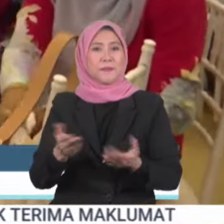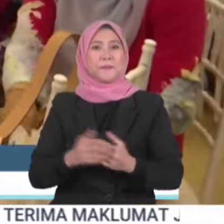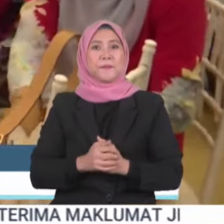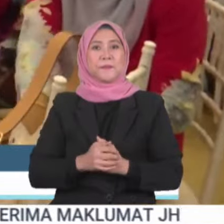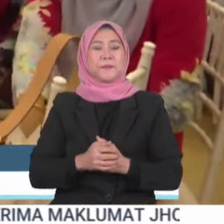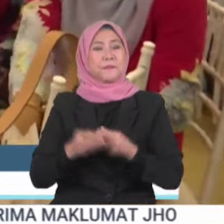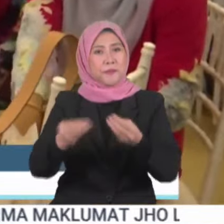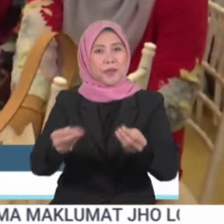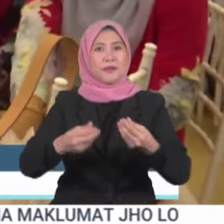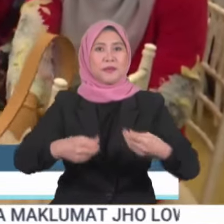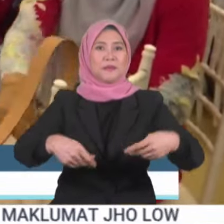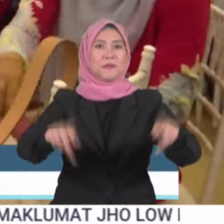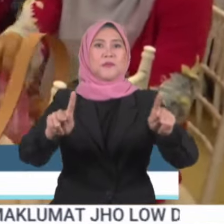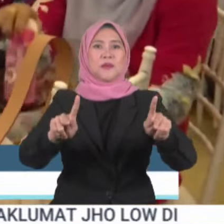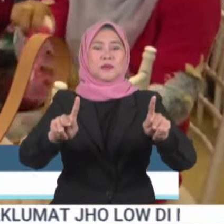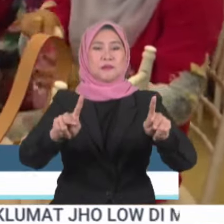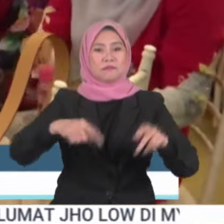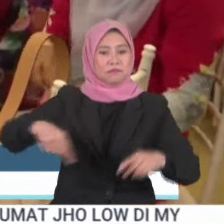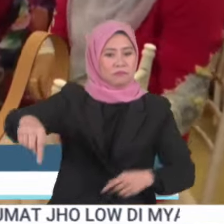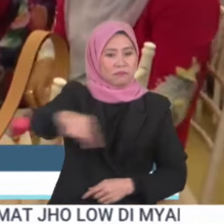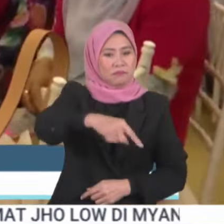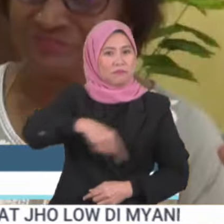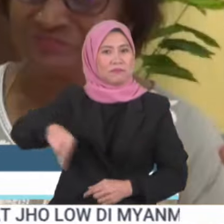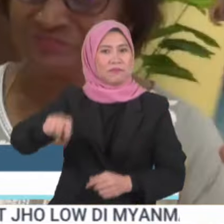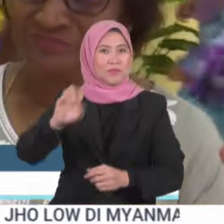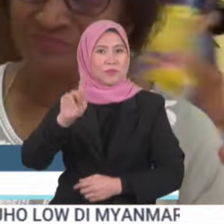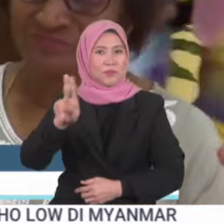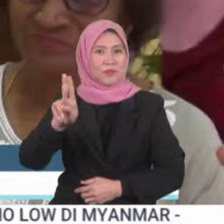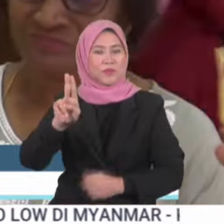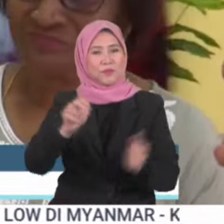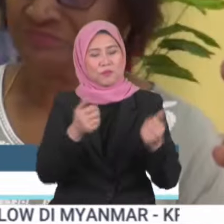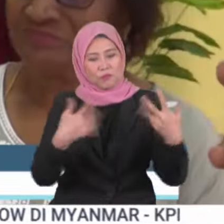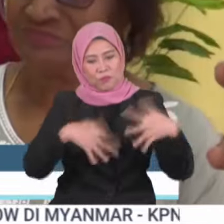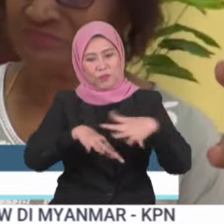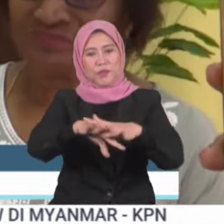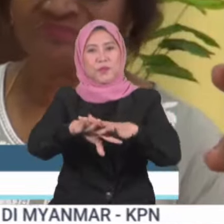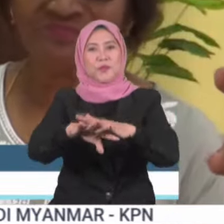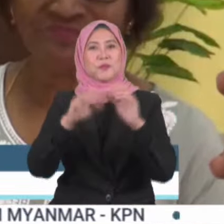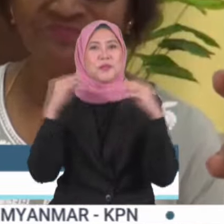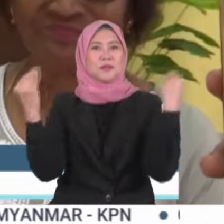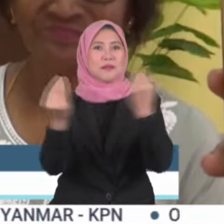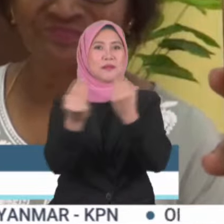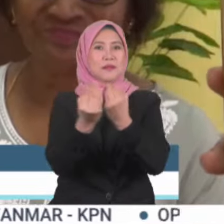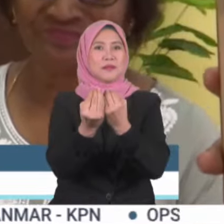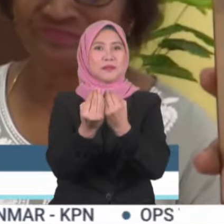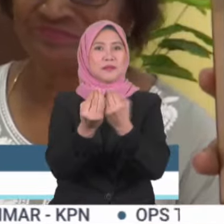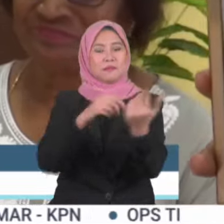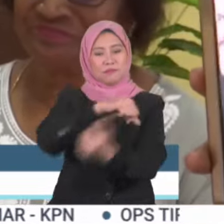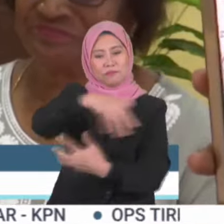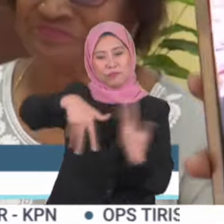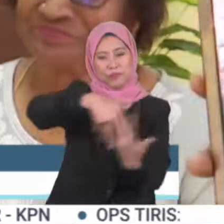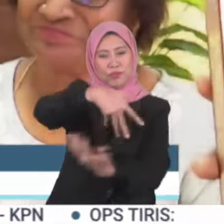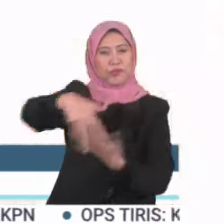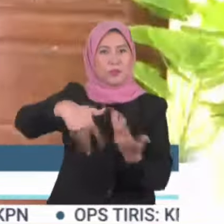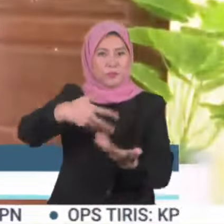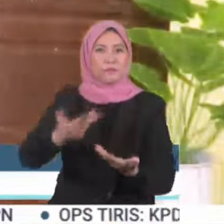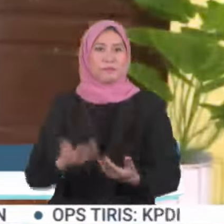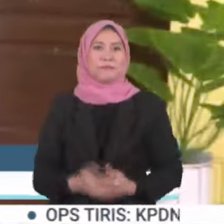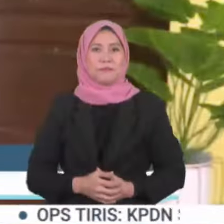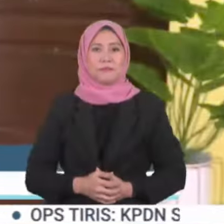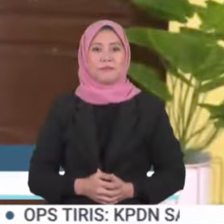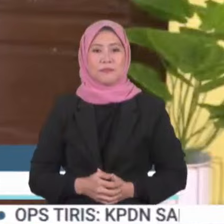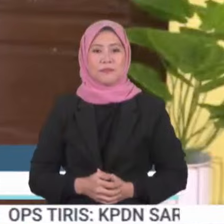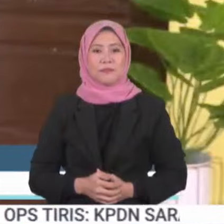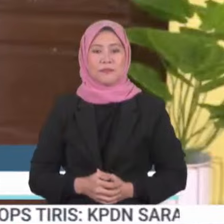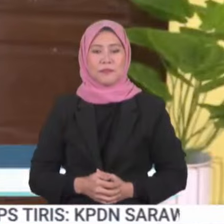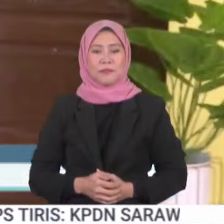Nak bagi ruang dan peluang kepada mereka bersama dengan masyarakat bersosial lah. Orang